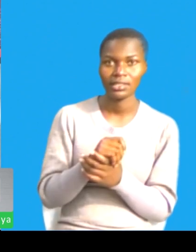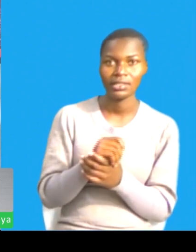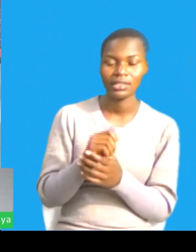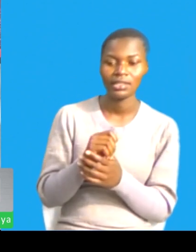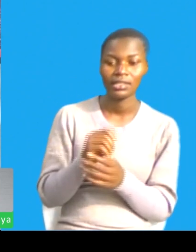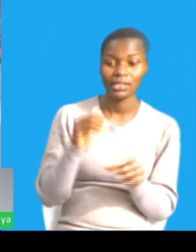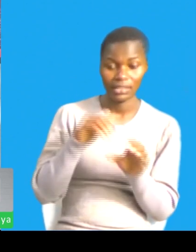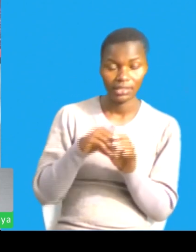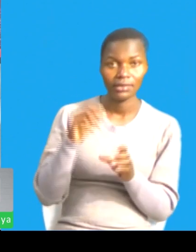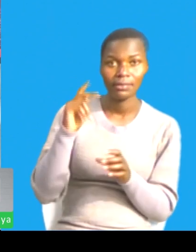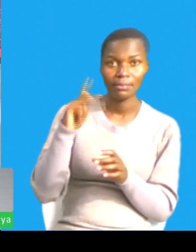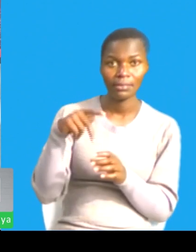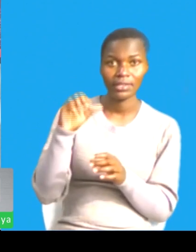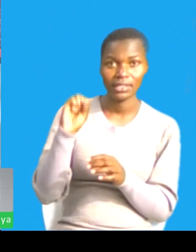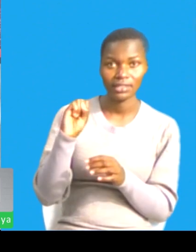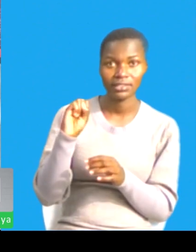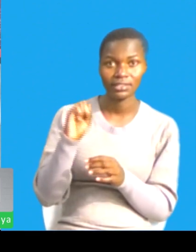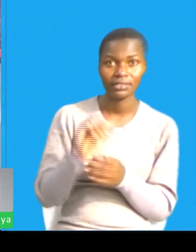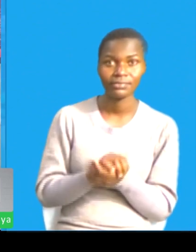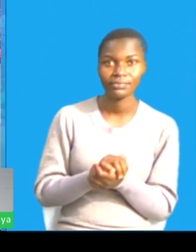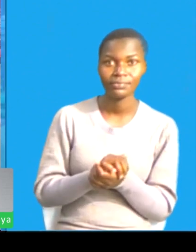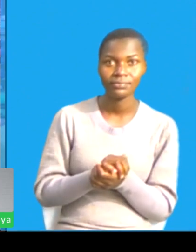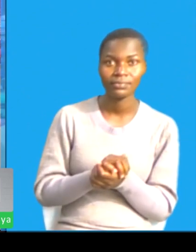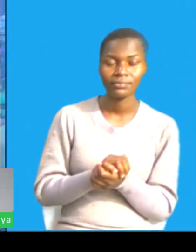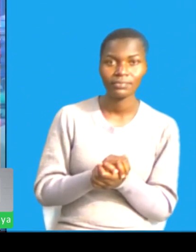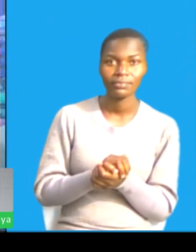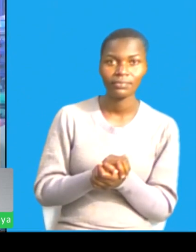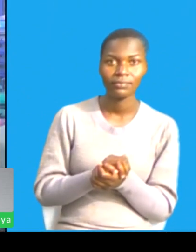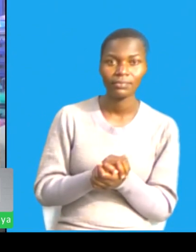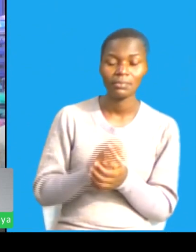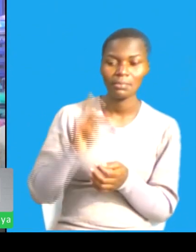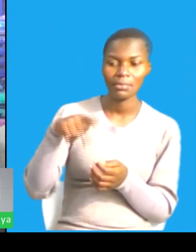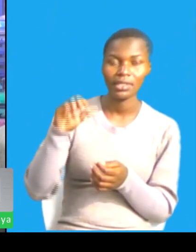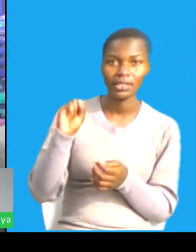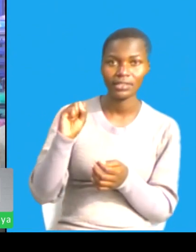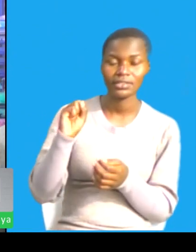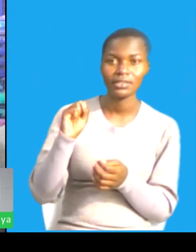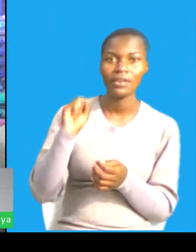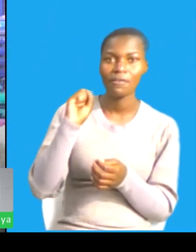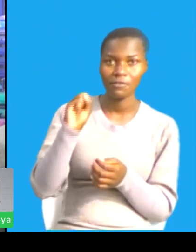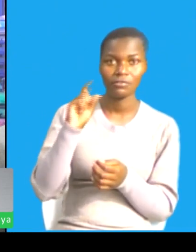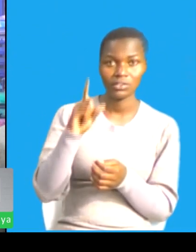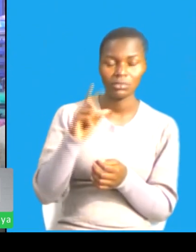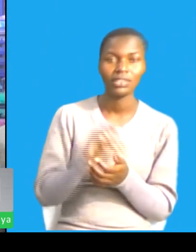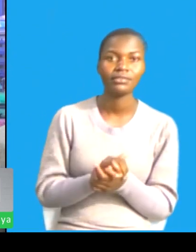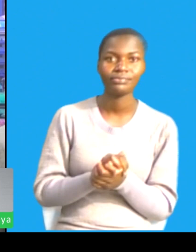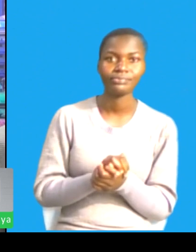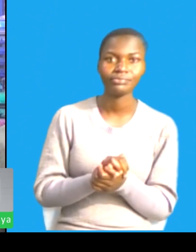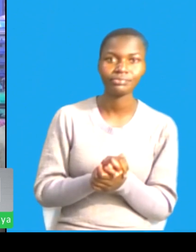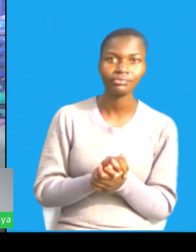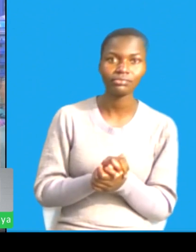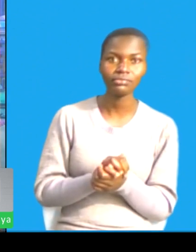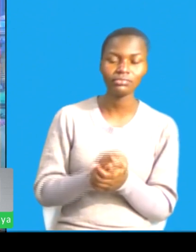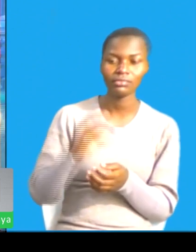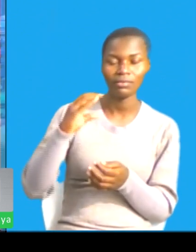PS na pia PS walikuwa 51 tena. Kwa hivyo tuko na ma PSs 51 na tuko